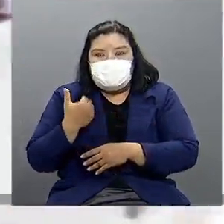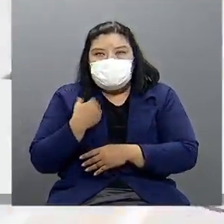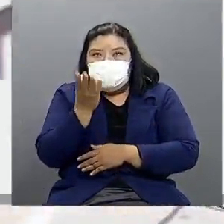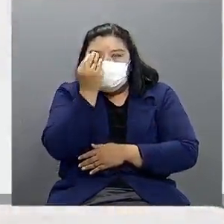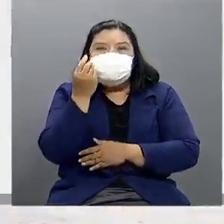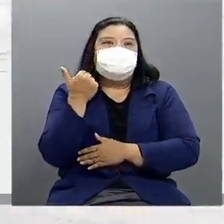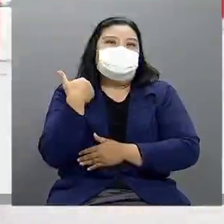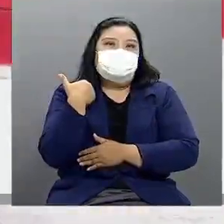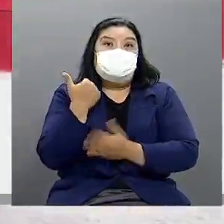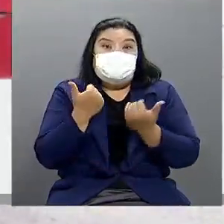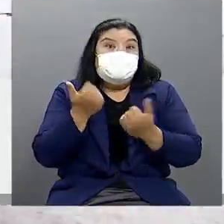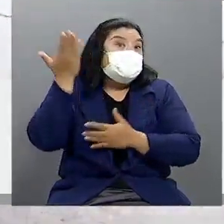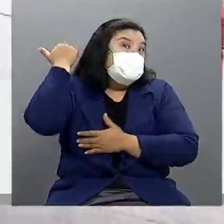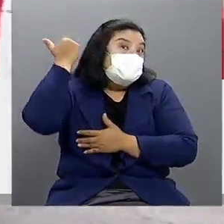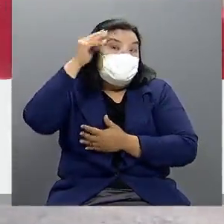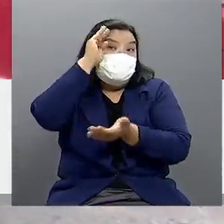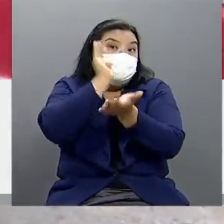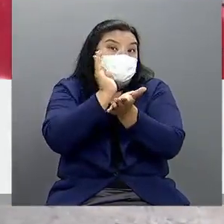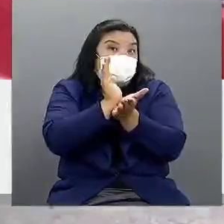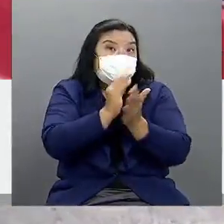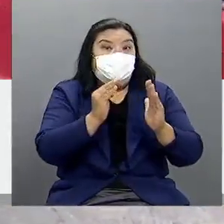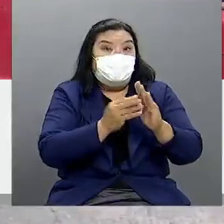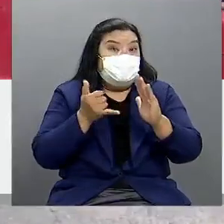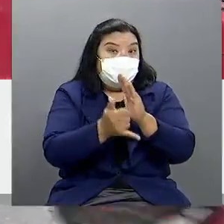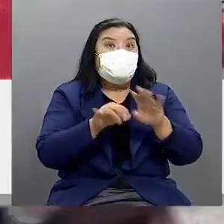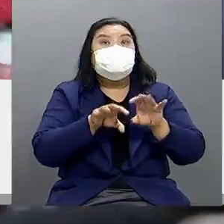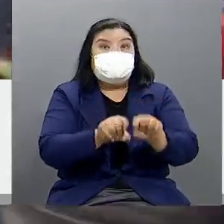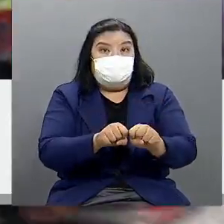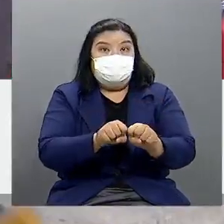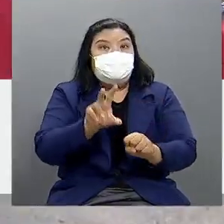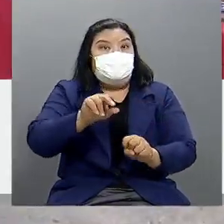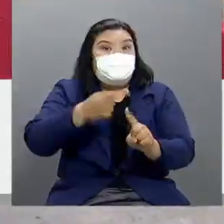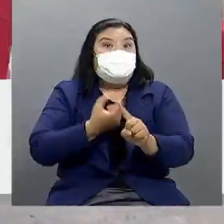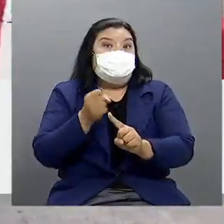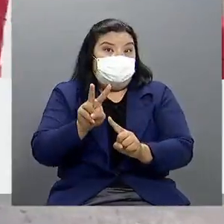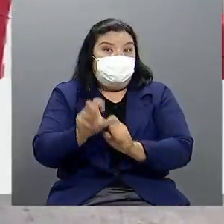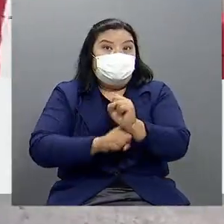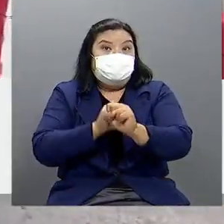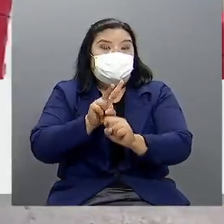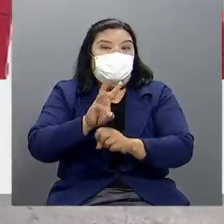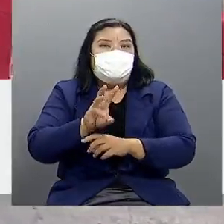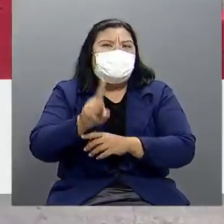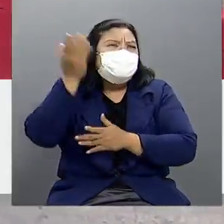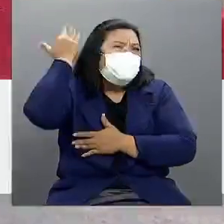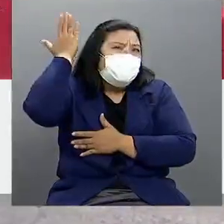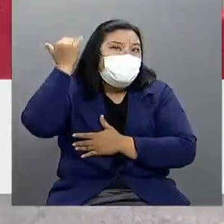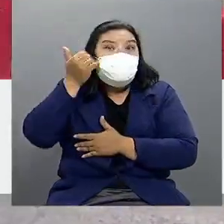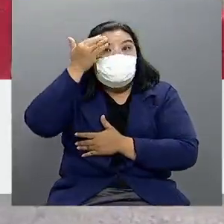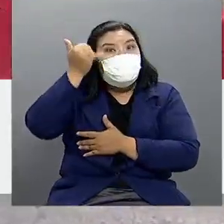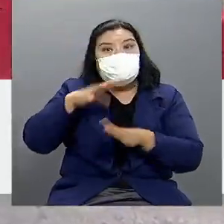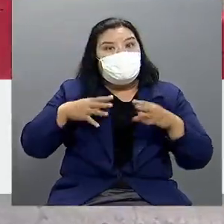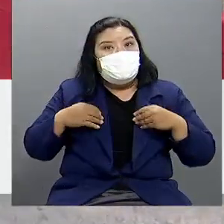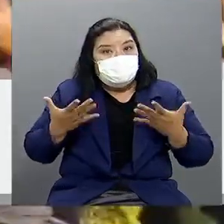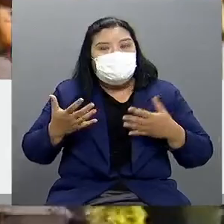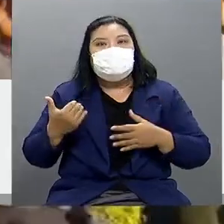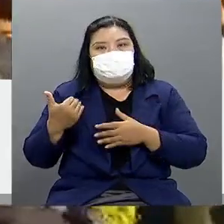บุกจับที่บ้านพักคืนวันที่ 31ธันวาคม 2560เพราะว่าขัดขืนการจับกุมของตำรวจมีการไลฟ์สด